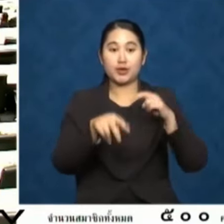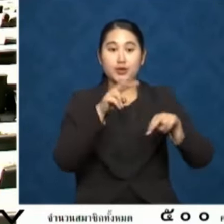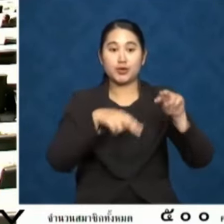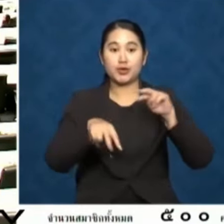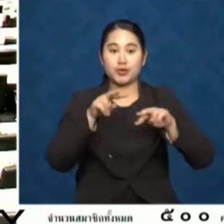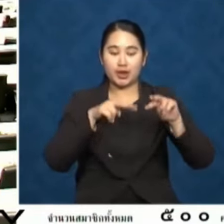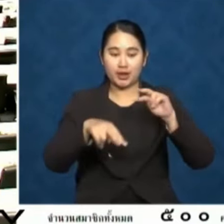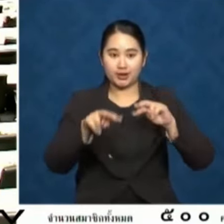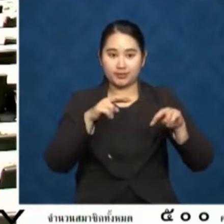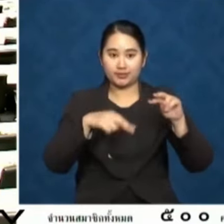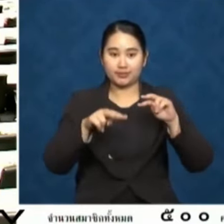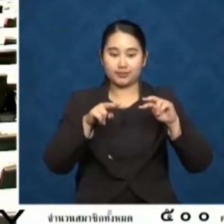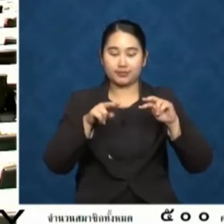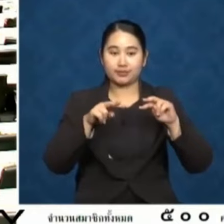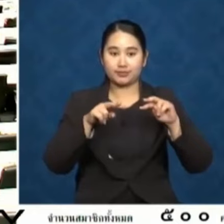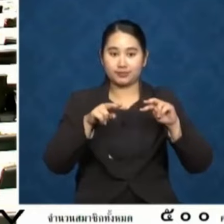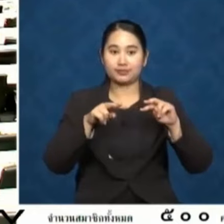ย